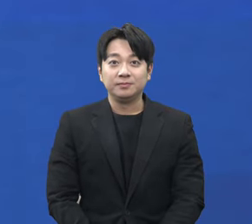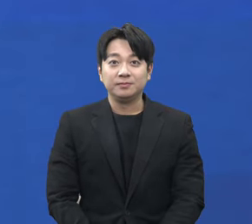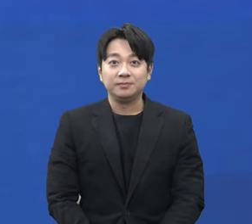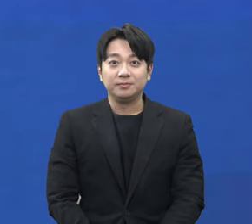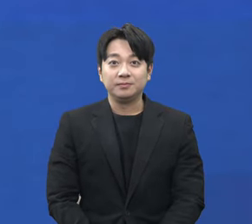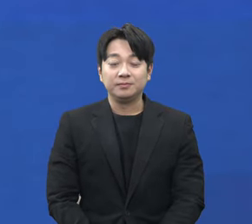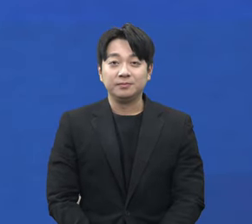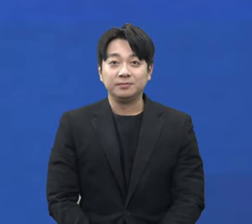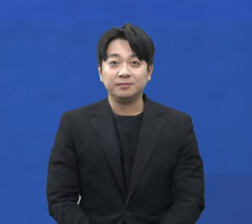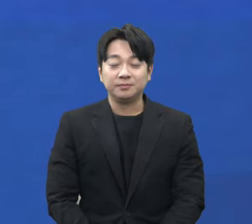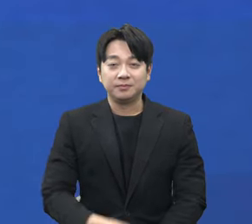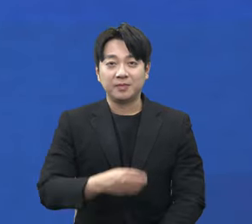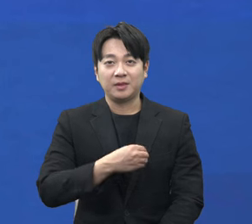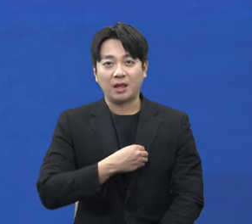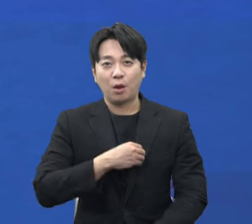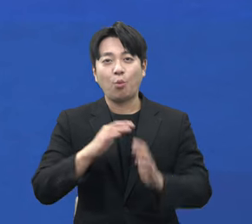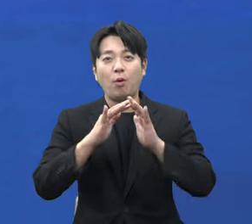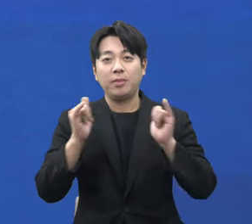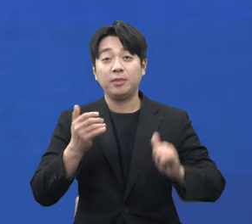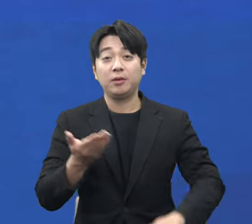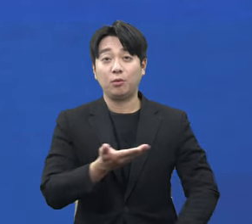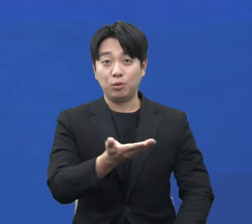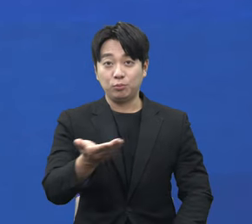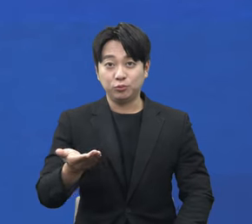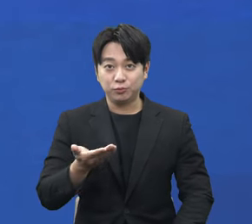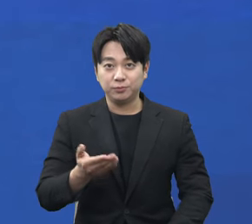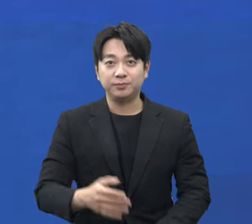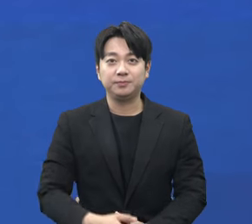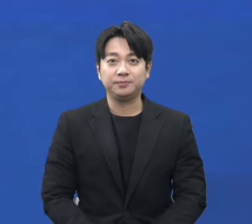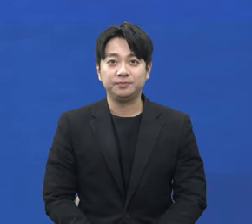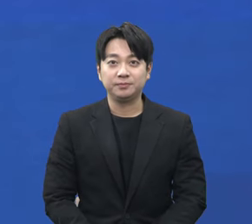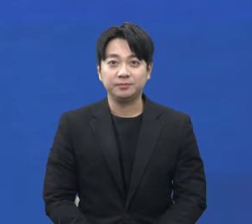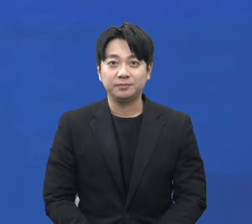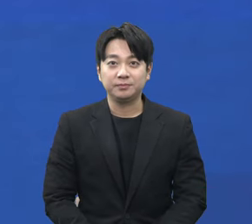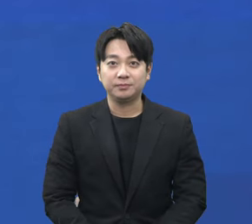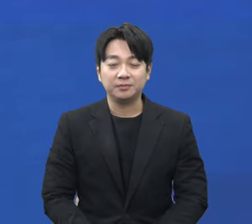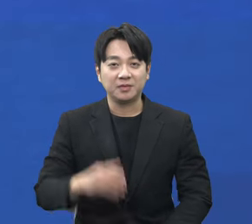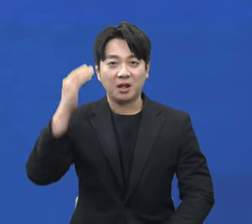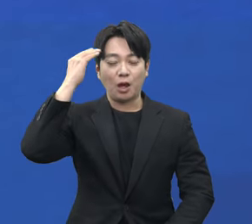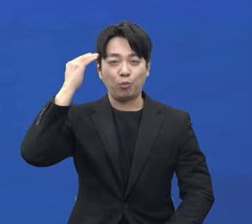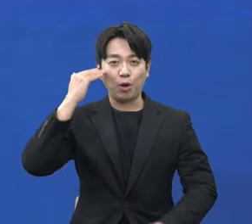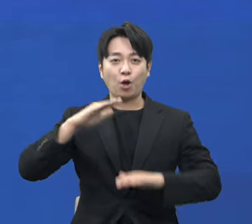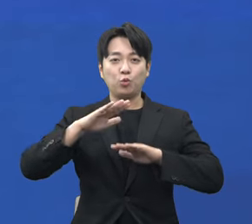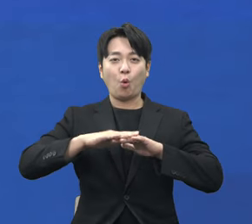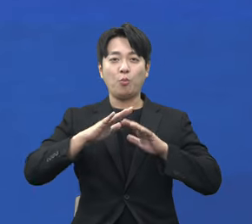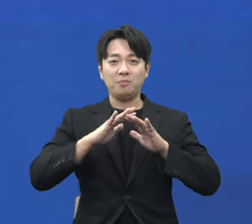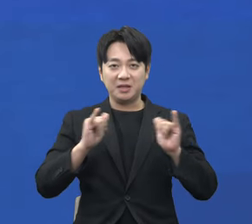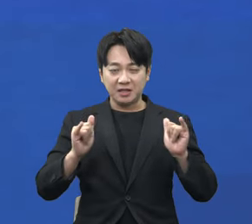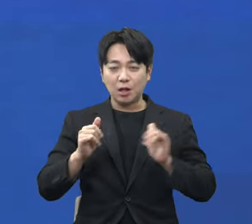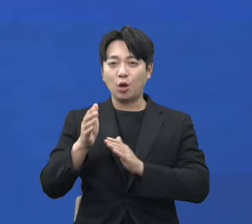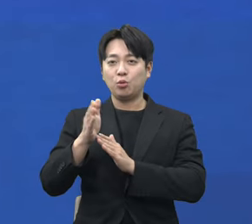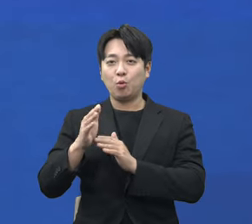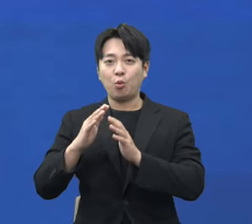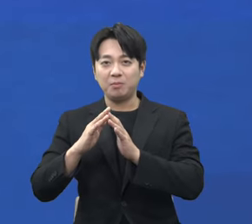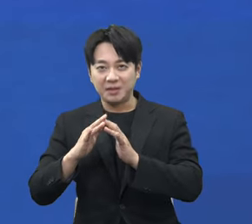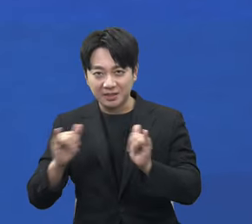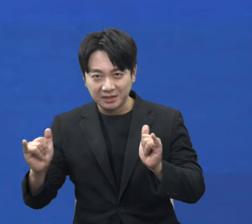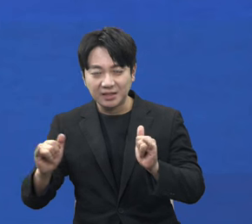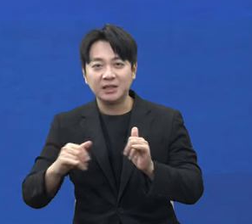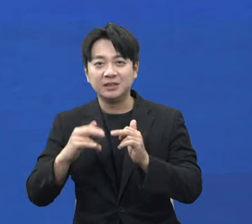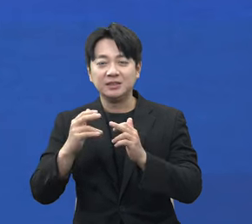존경하는 당원 동지 여러분, 대한민국의 농민, 어민, 임업인의 현장